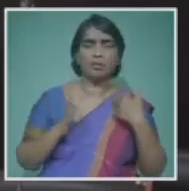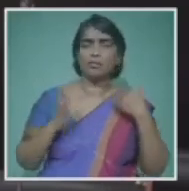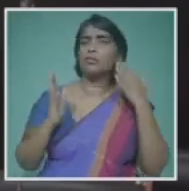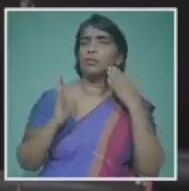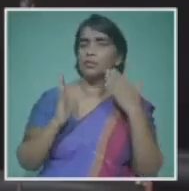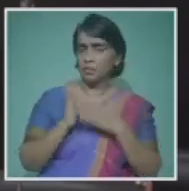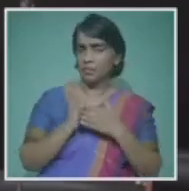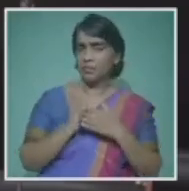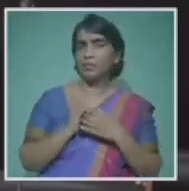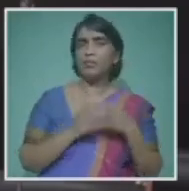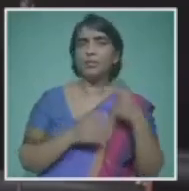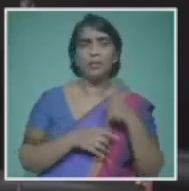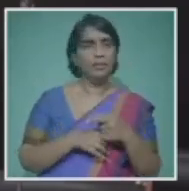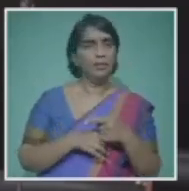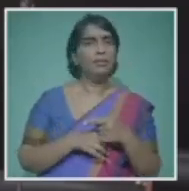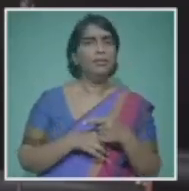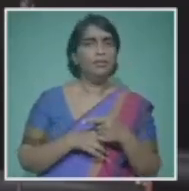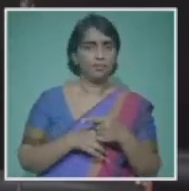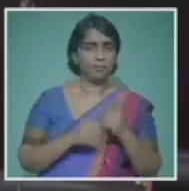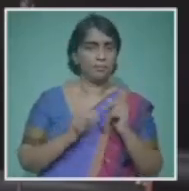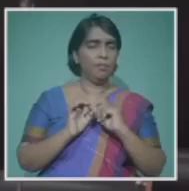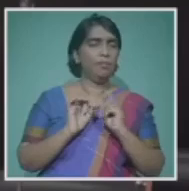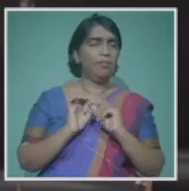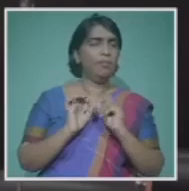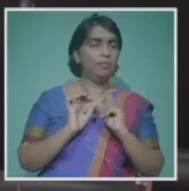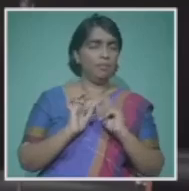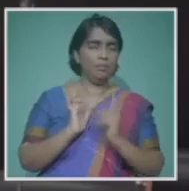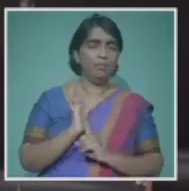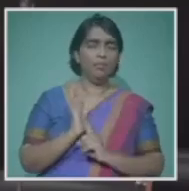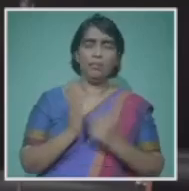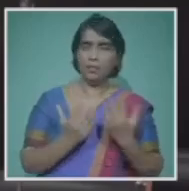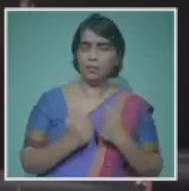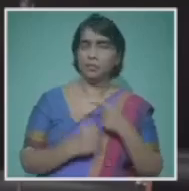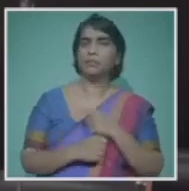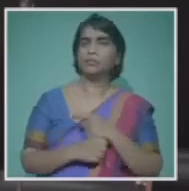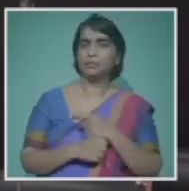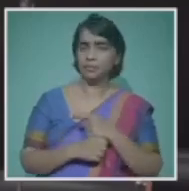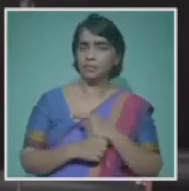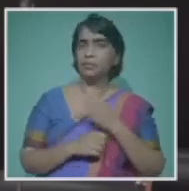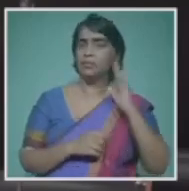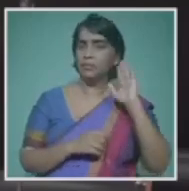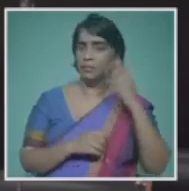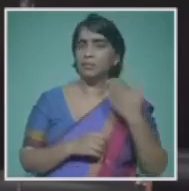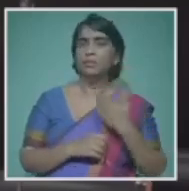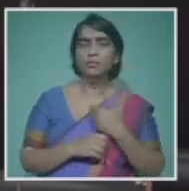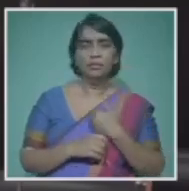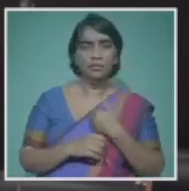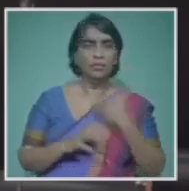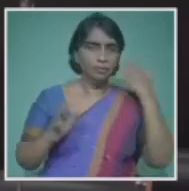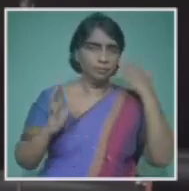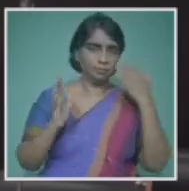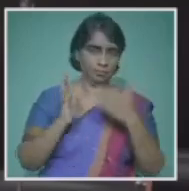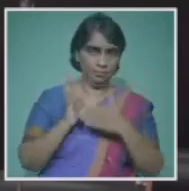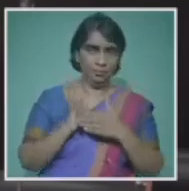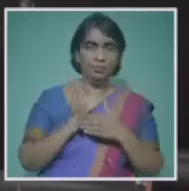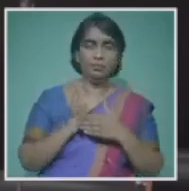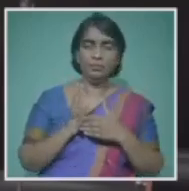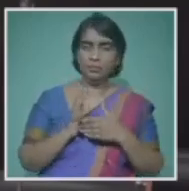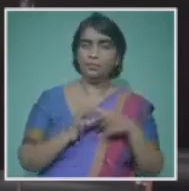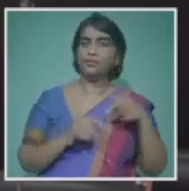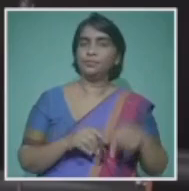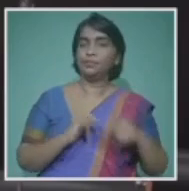යොමු කරන්න. මේ කෙටුම්පත් උවමනයි. විශේෂයෙන්ම මම අවධානය යොමු කරේ